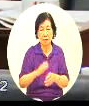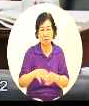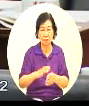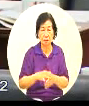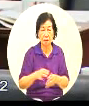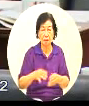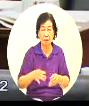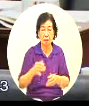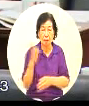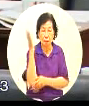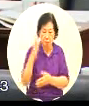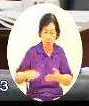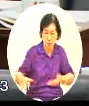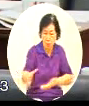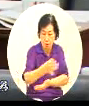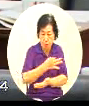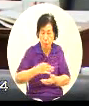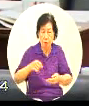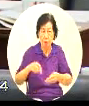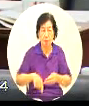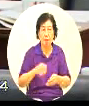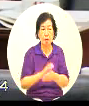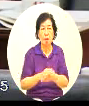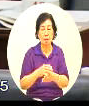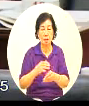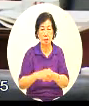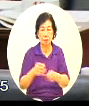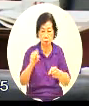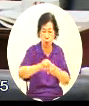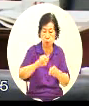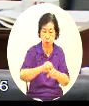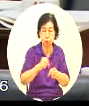经加到要两倍以上啊！哦，可能要开